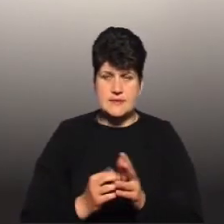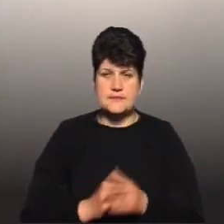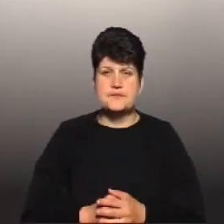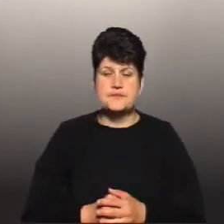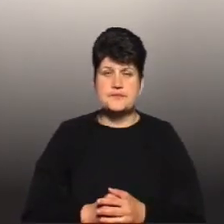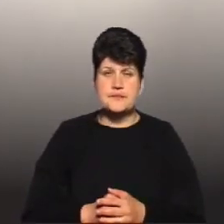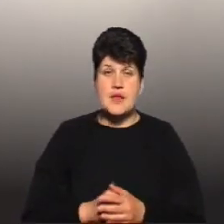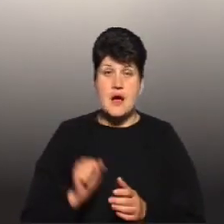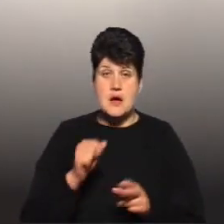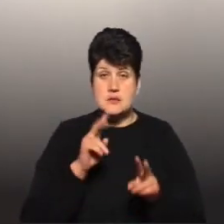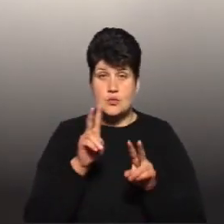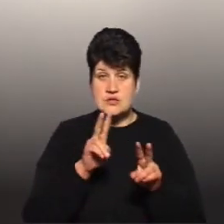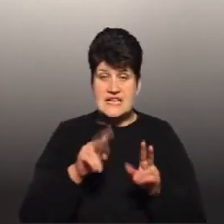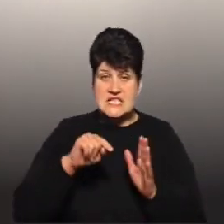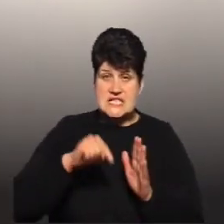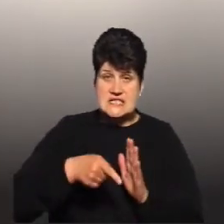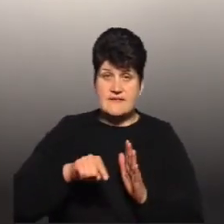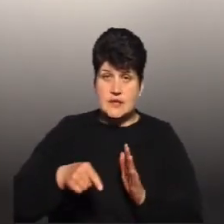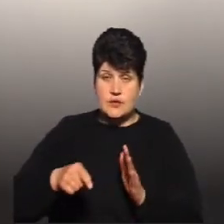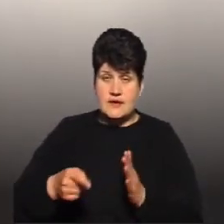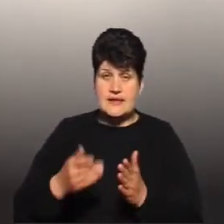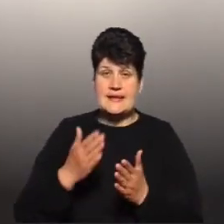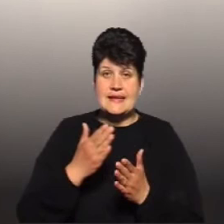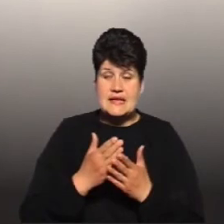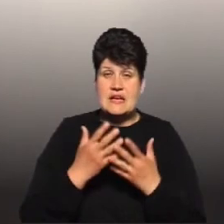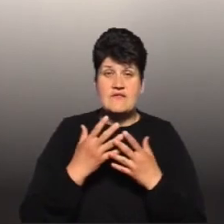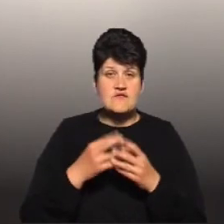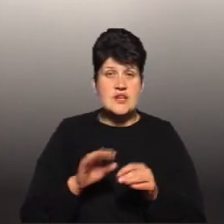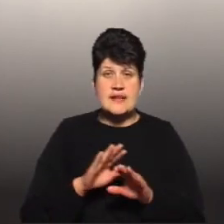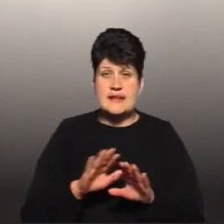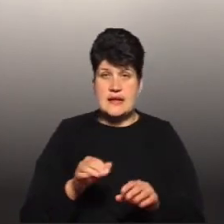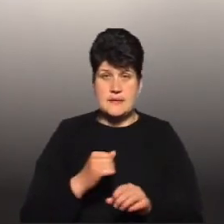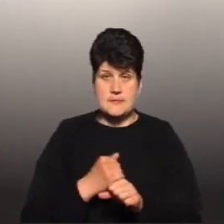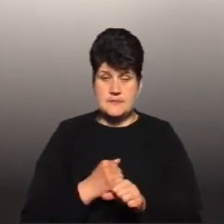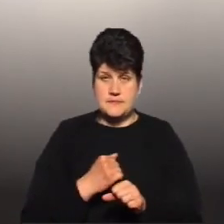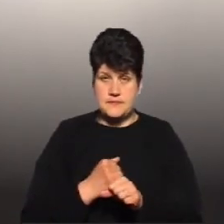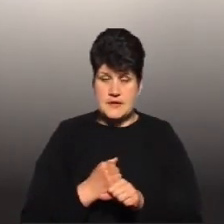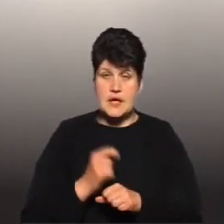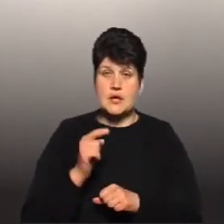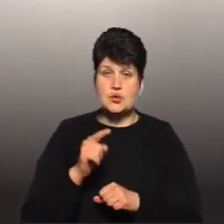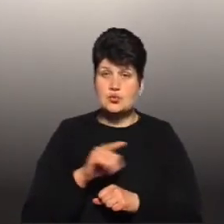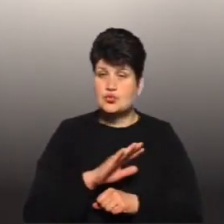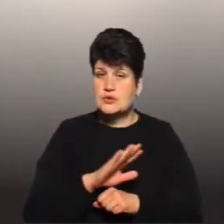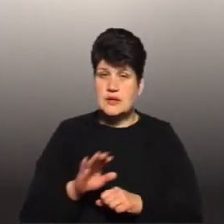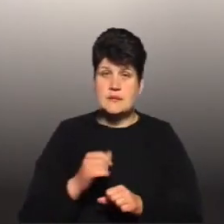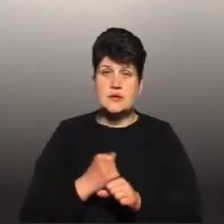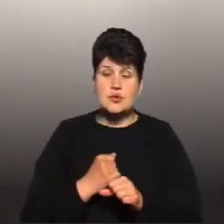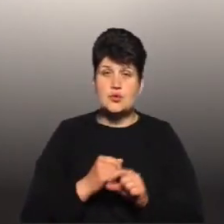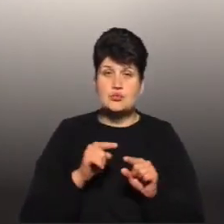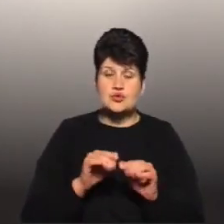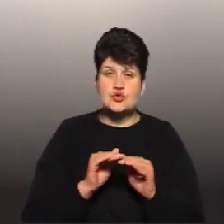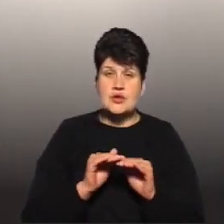спостережені свердловини, які там є, вже не функціонують. А тому не функціонують, що рівні підземних